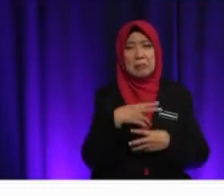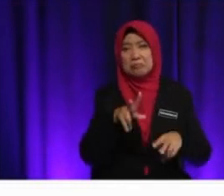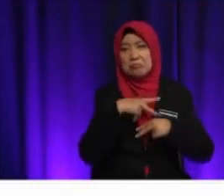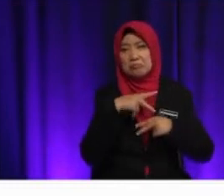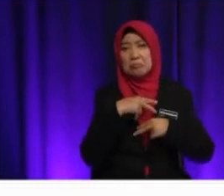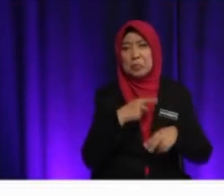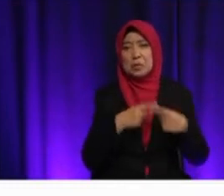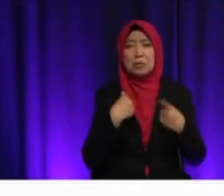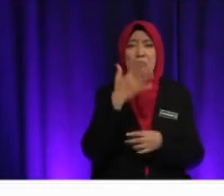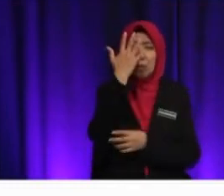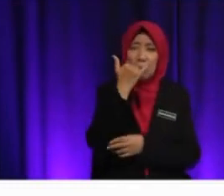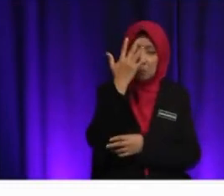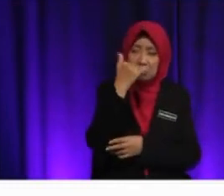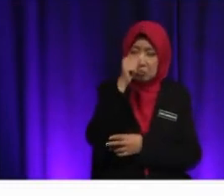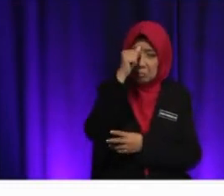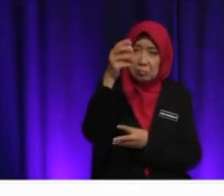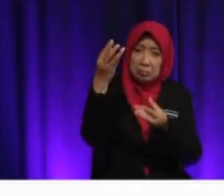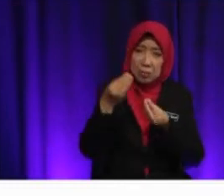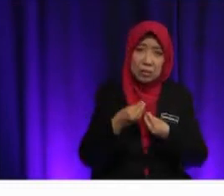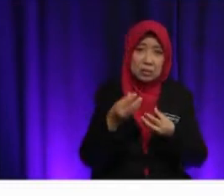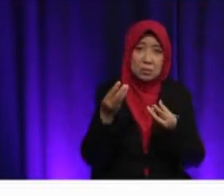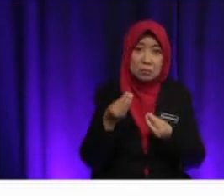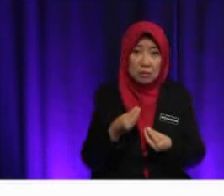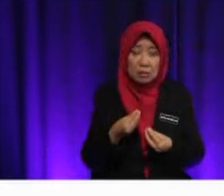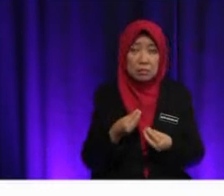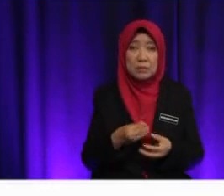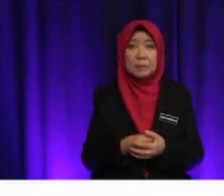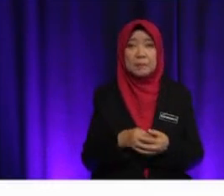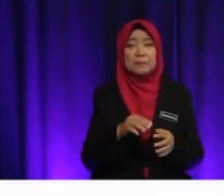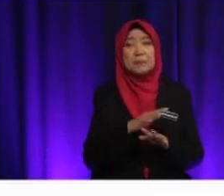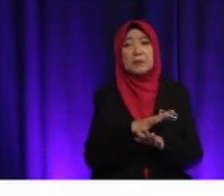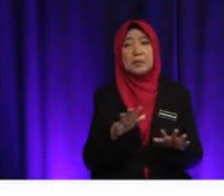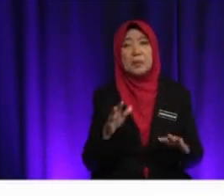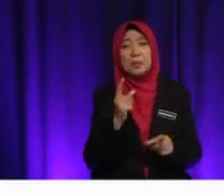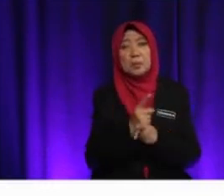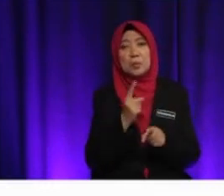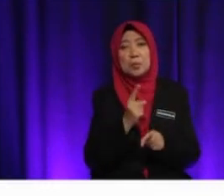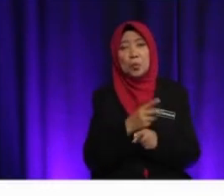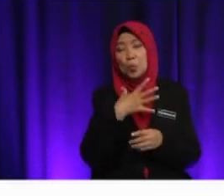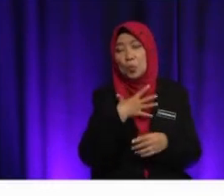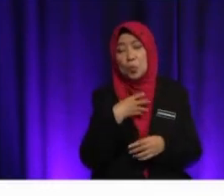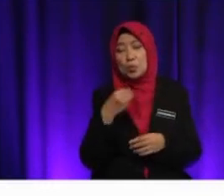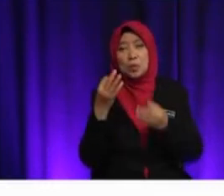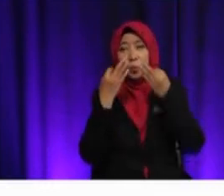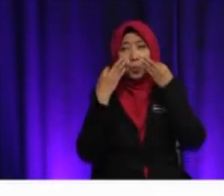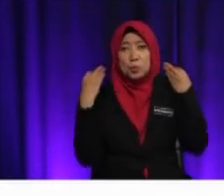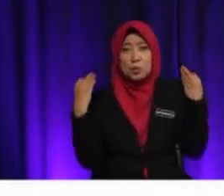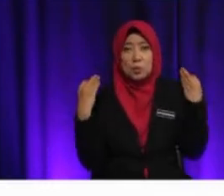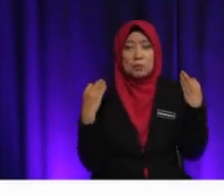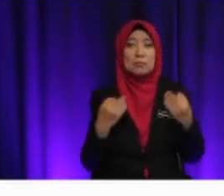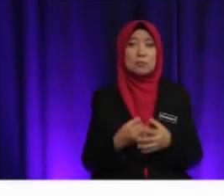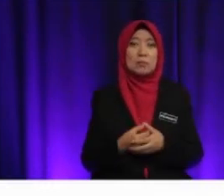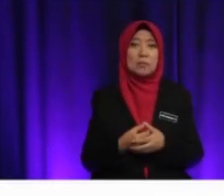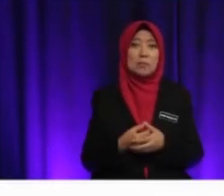Kenapalah Allah bagi aku macam ni? Kenapalah Allah bagi aku ini tak putih macam hakim? Kan? Konon-kononnya lah. Tapi